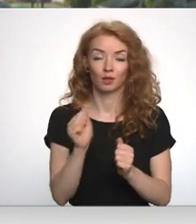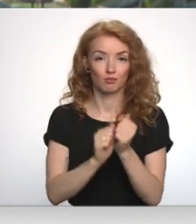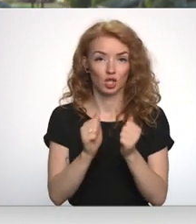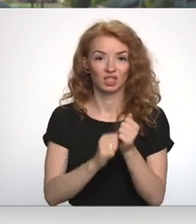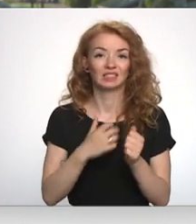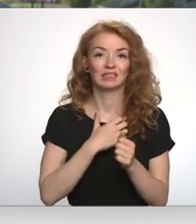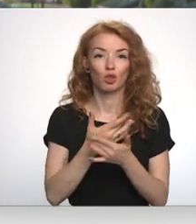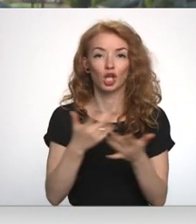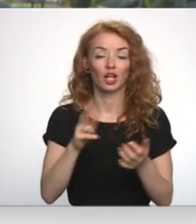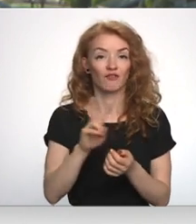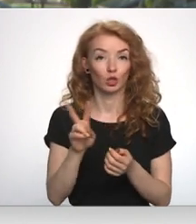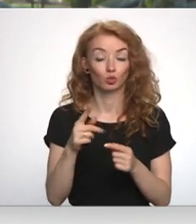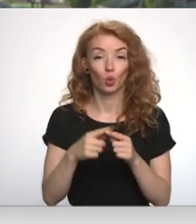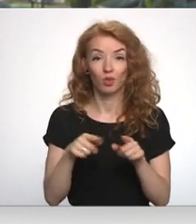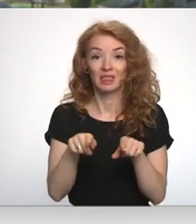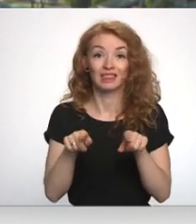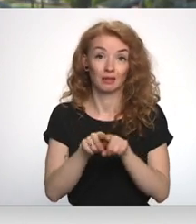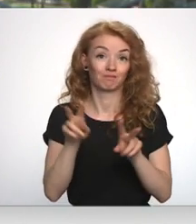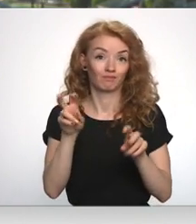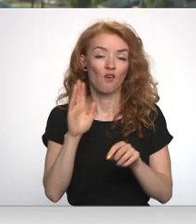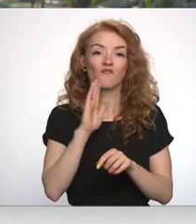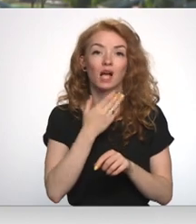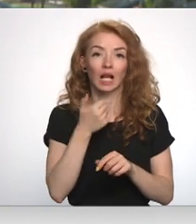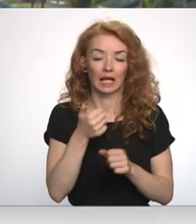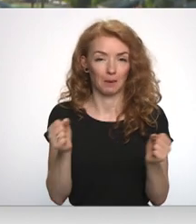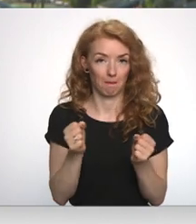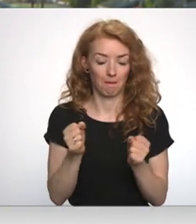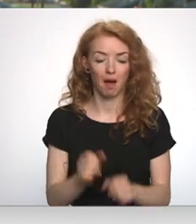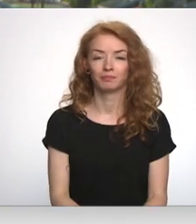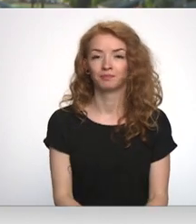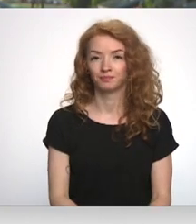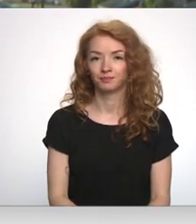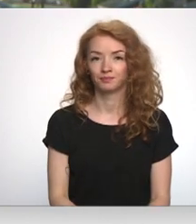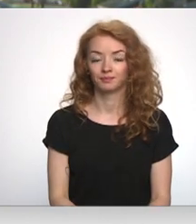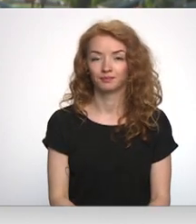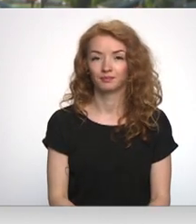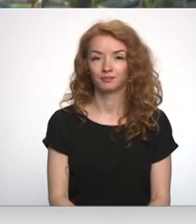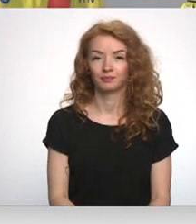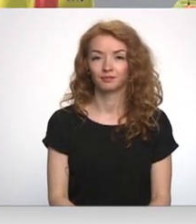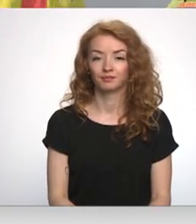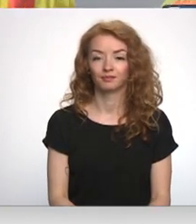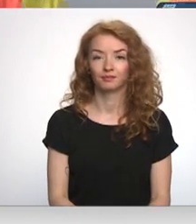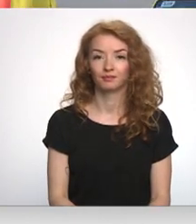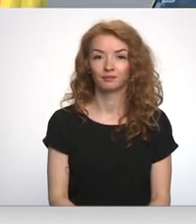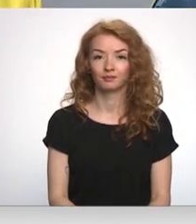dažādiem enterovīrusiem, un viens no tā paveidiem ir vasaras gripa. Plašākā aizkīns sižetā.